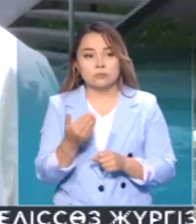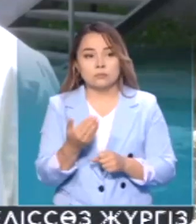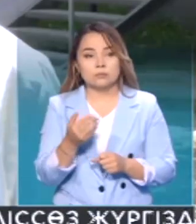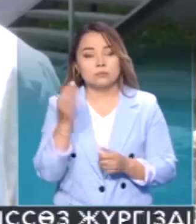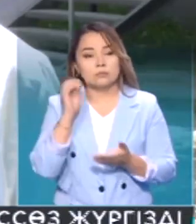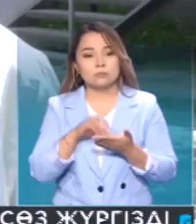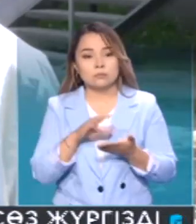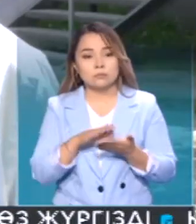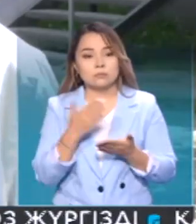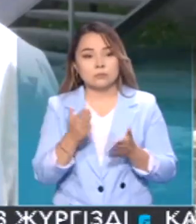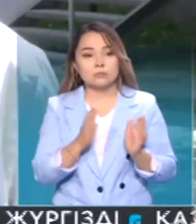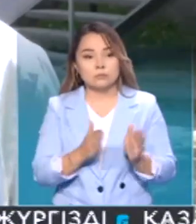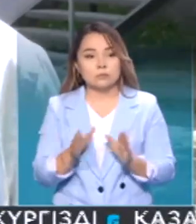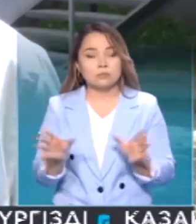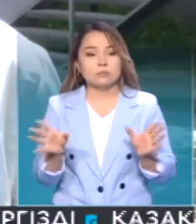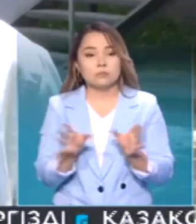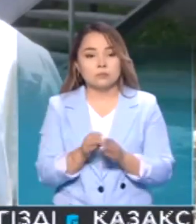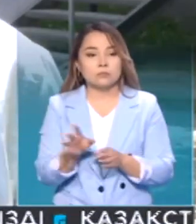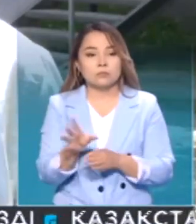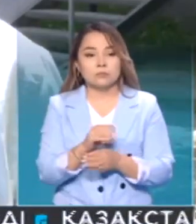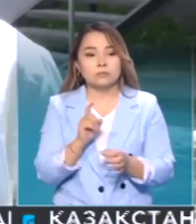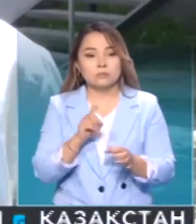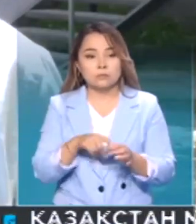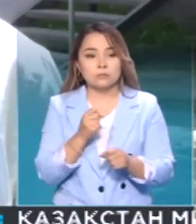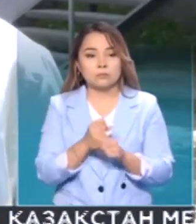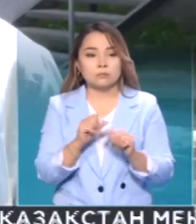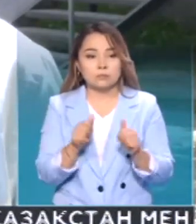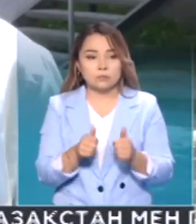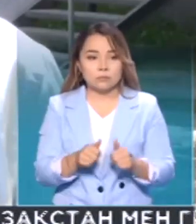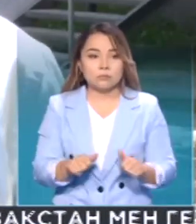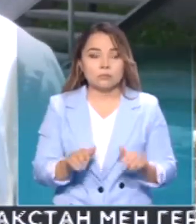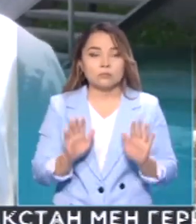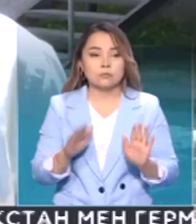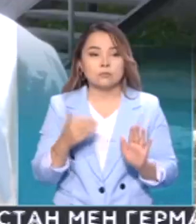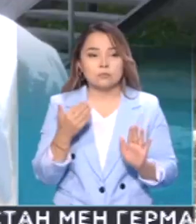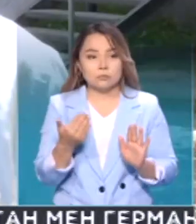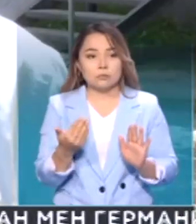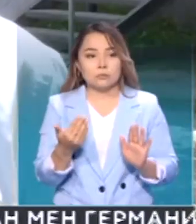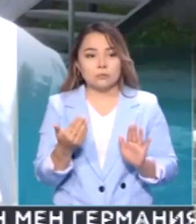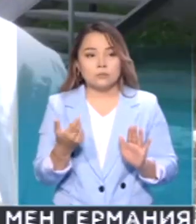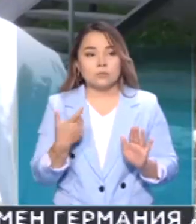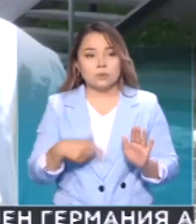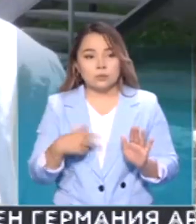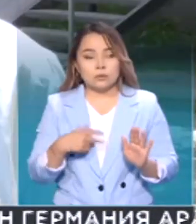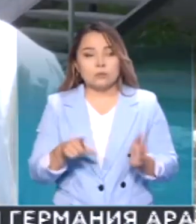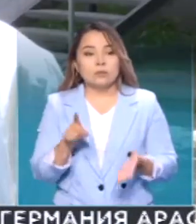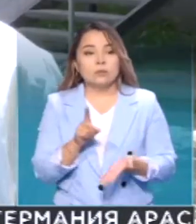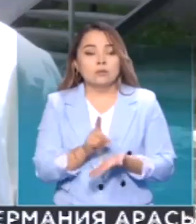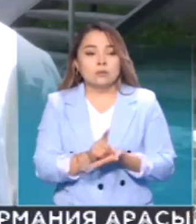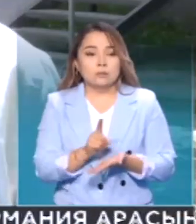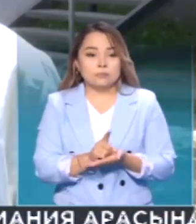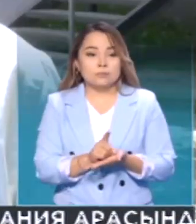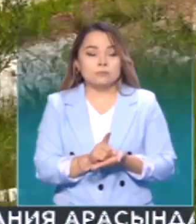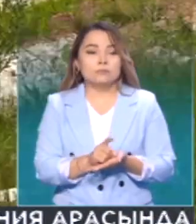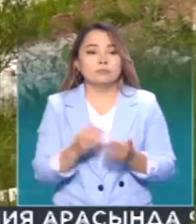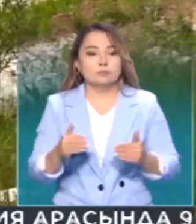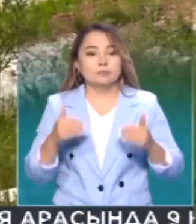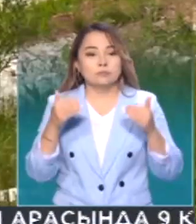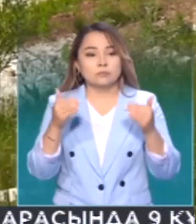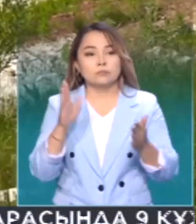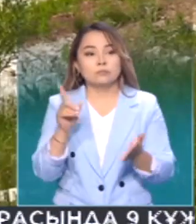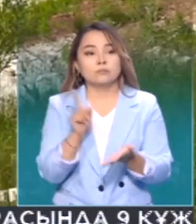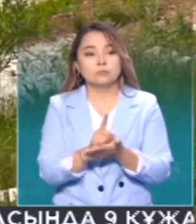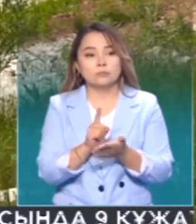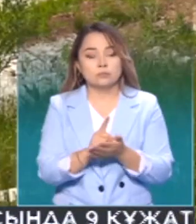санын реттеп, бәрілігін бірдей тіркеп, баяғы сол кезде ғана бізде салық жоғарылайды.